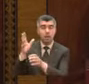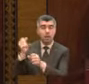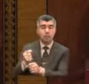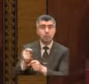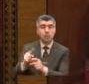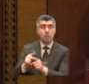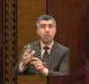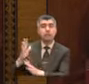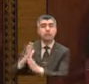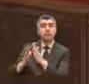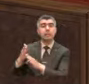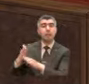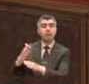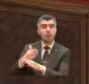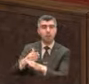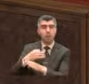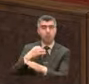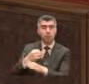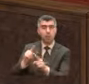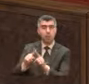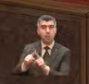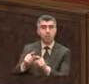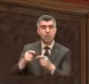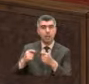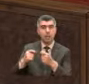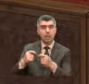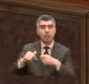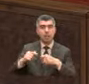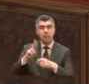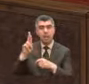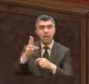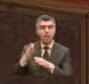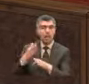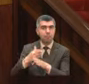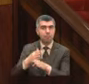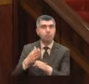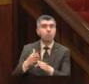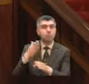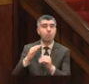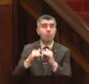العهد في قمة ريو دي جانيرو سنة 1992، ونتذكر أيضا